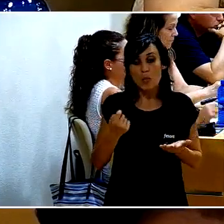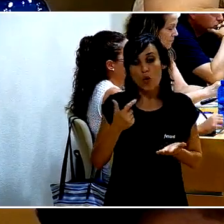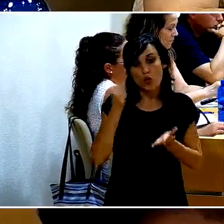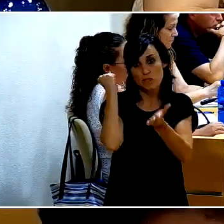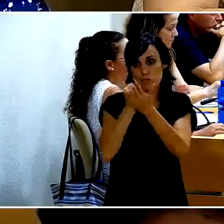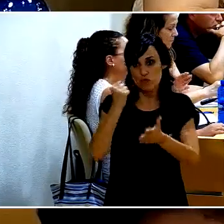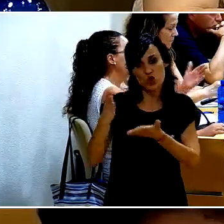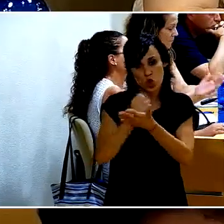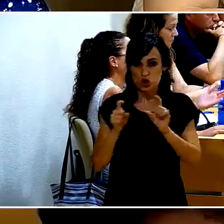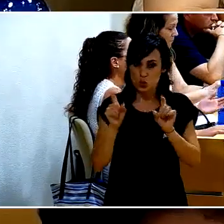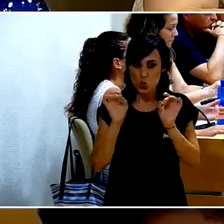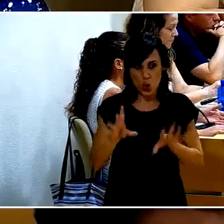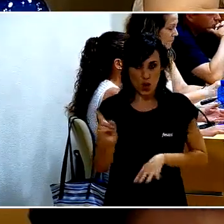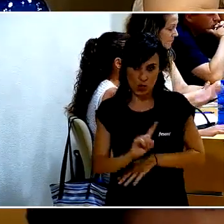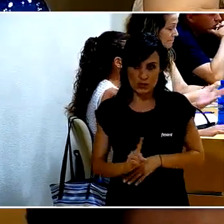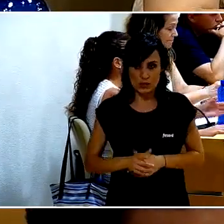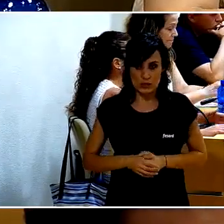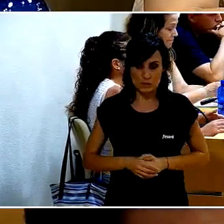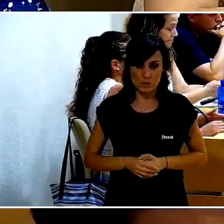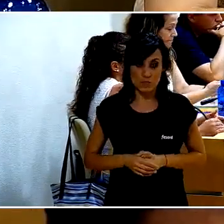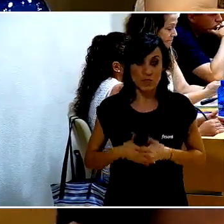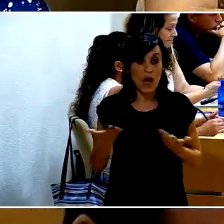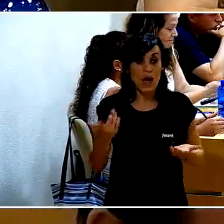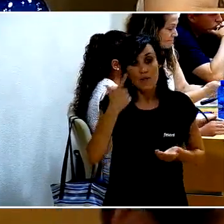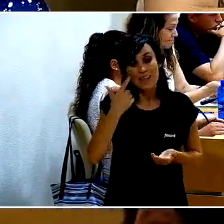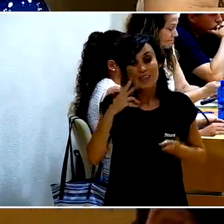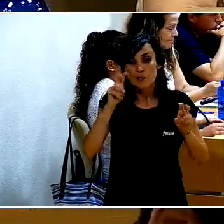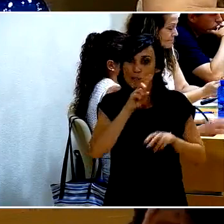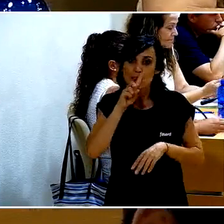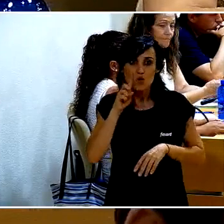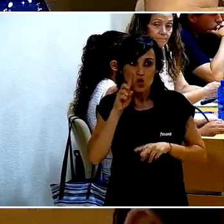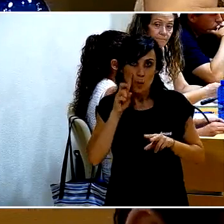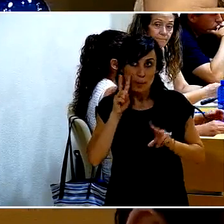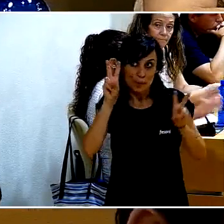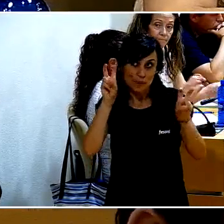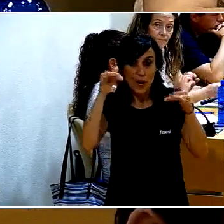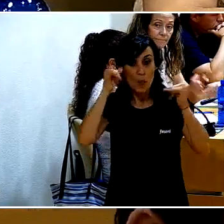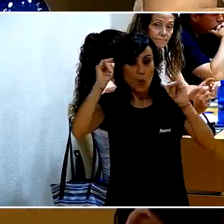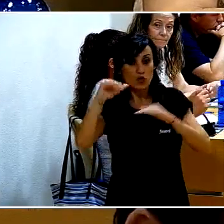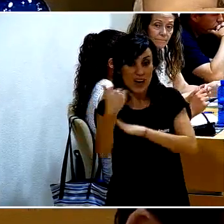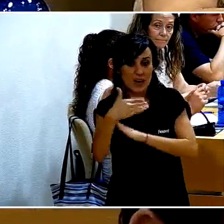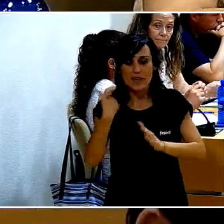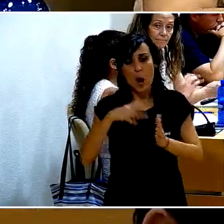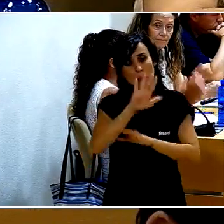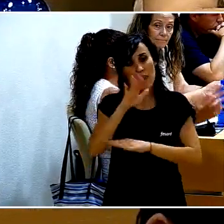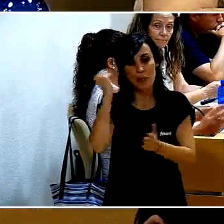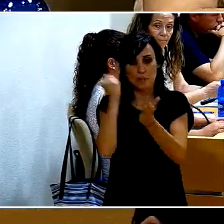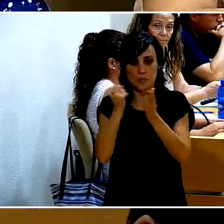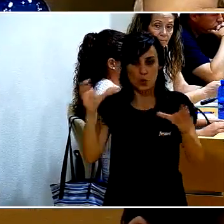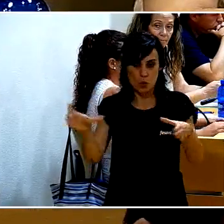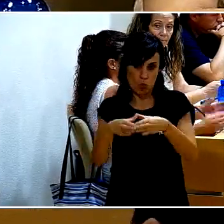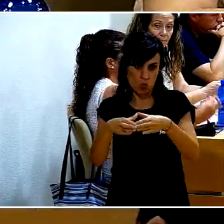per igual. És que, a veure si m'entens, el fet de nombrar els bous al carrer, tu ja estàs tachant a un